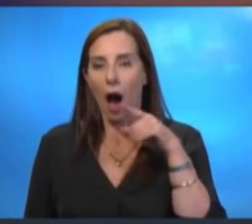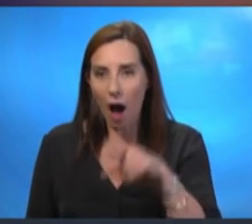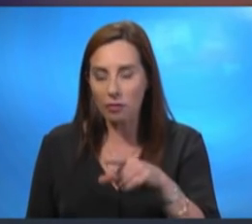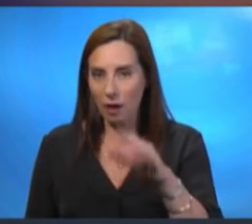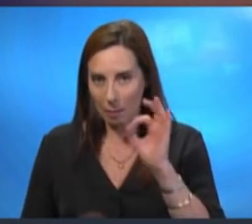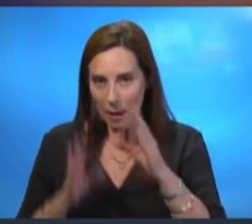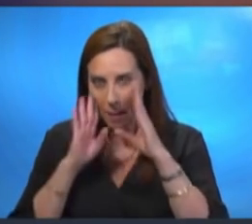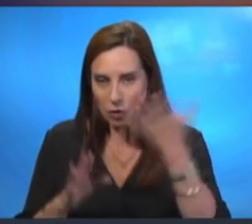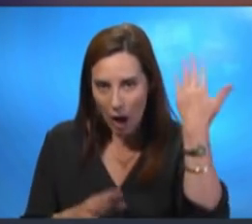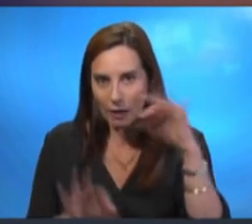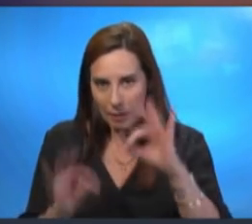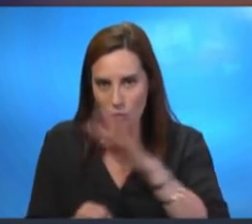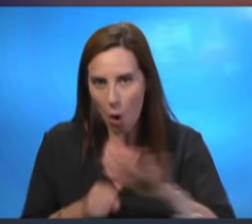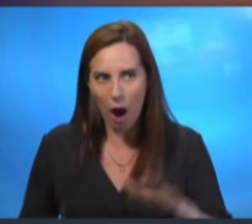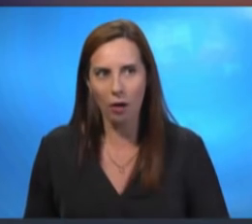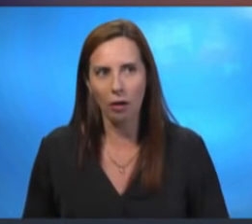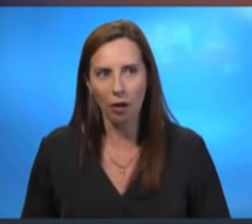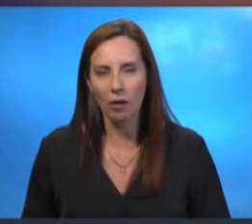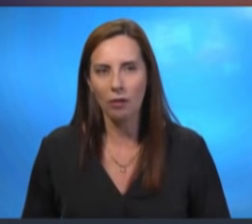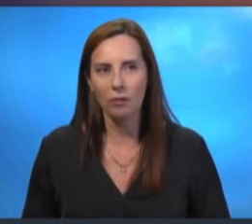that the Holocaust happened.